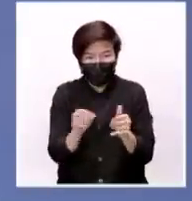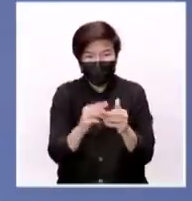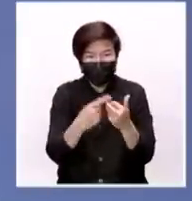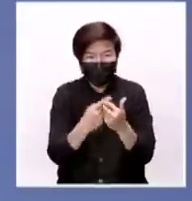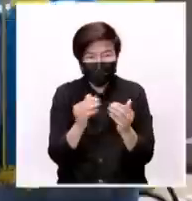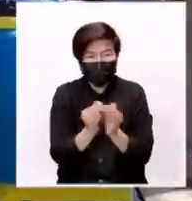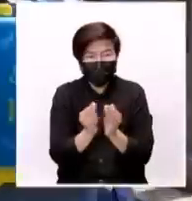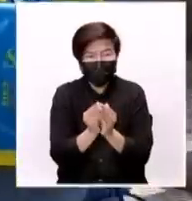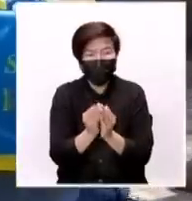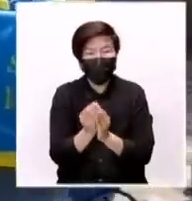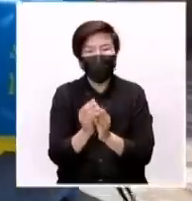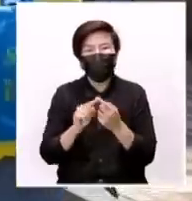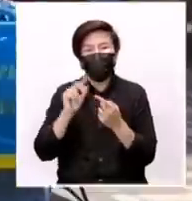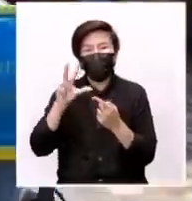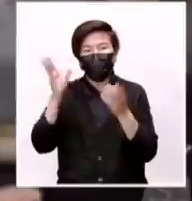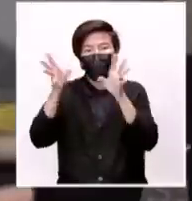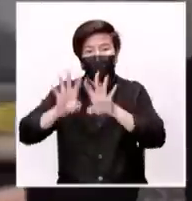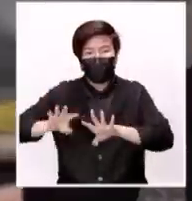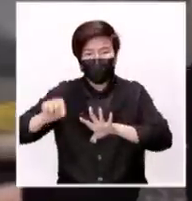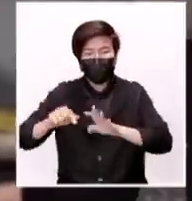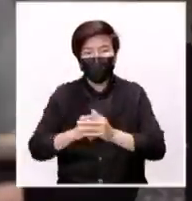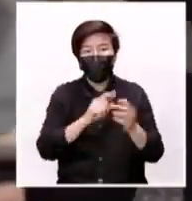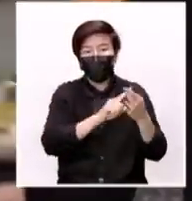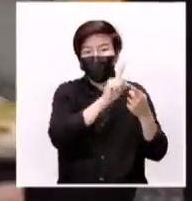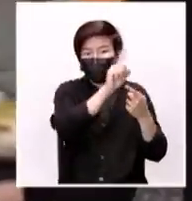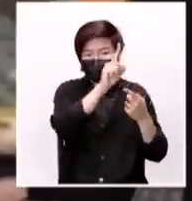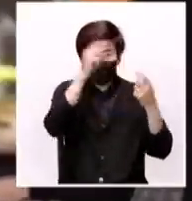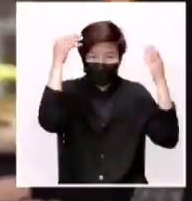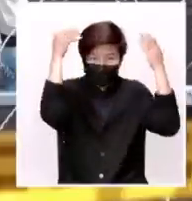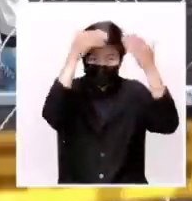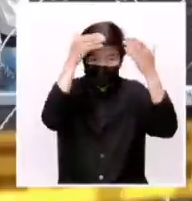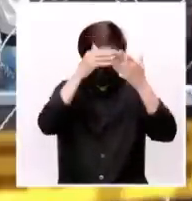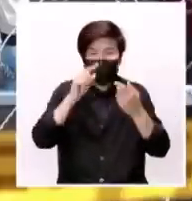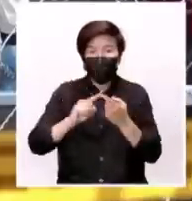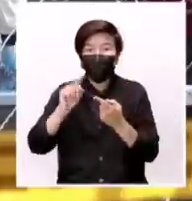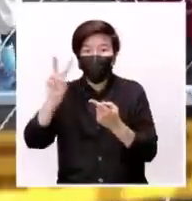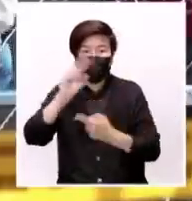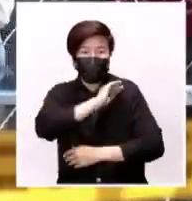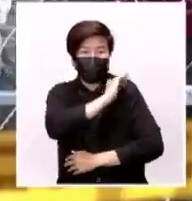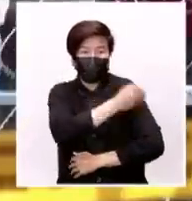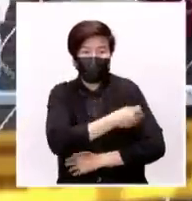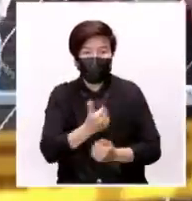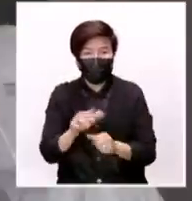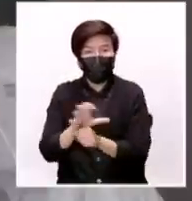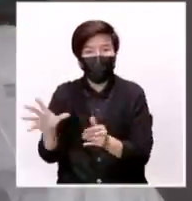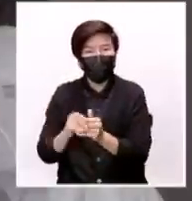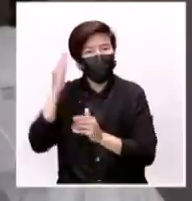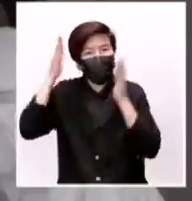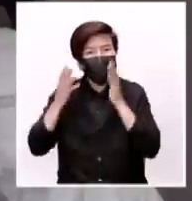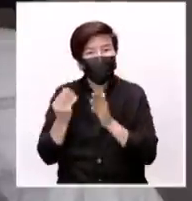ของโควิด-19 มากสุดเป็นอันดับ3ของอาเซียนรองจากอินโดนีเซียและฟิลิปปินส์ค่ะโดยมีจำนวนผู้ติดเชื้อสะสมอยู่ที่ประม